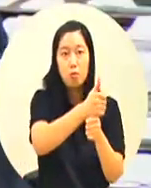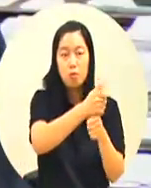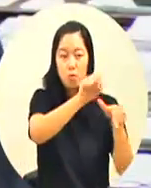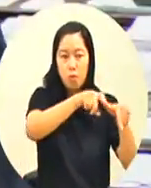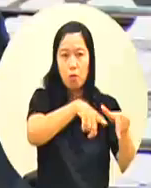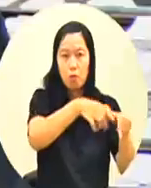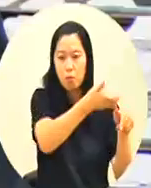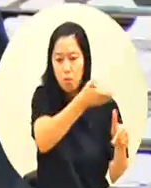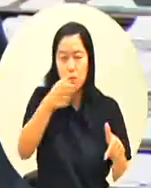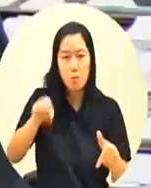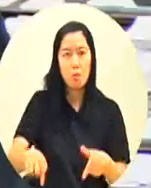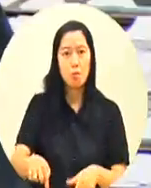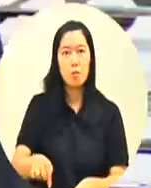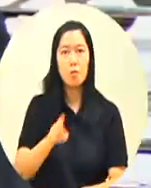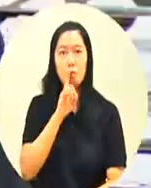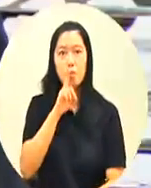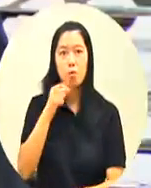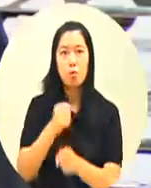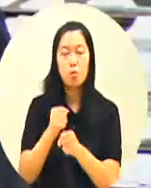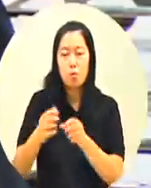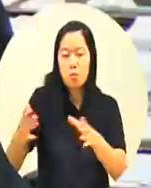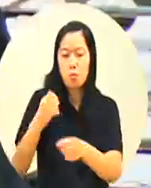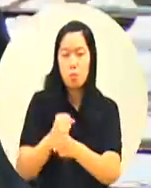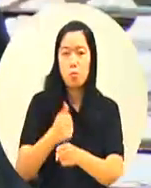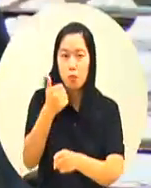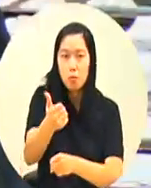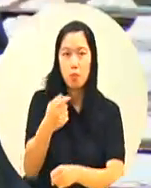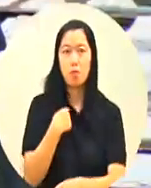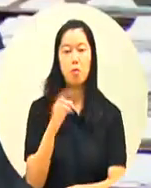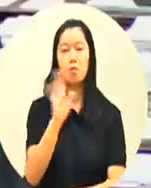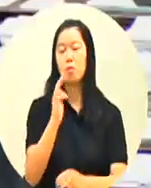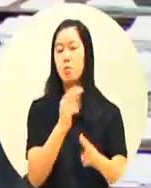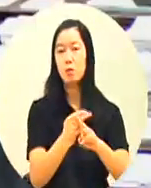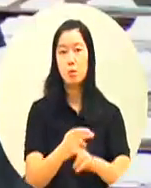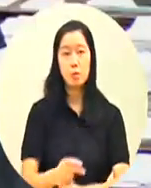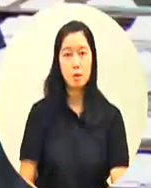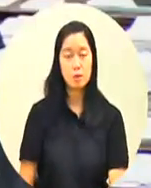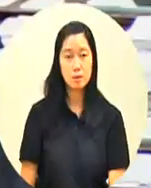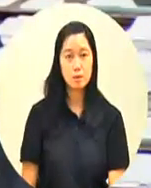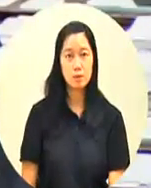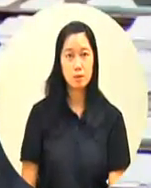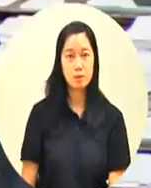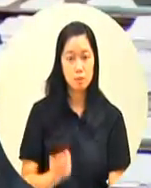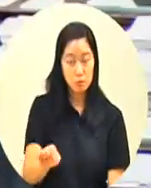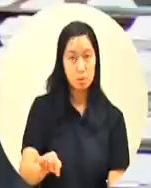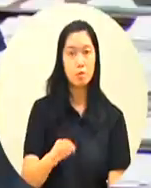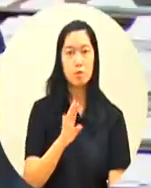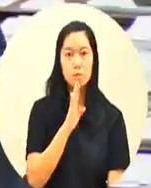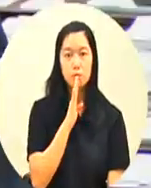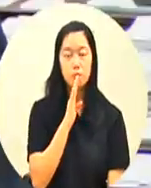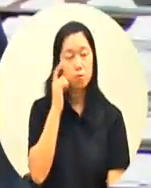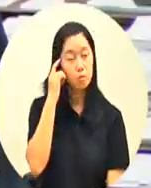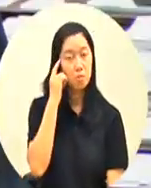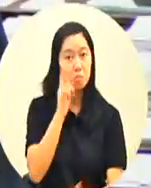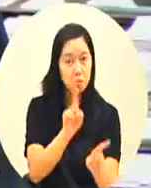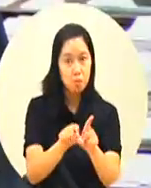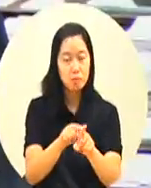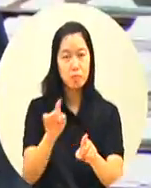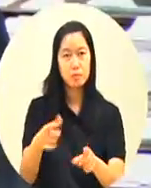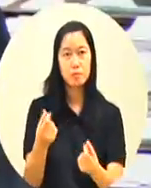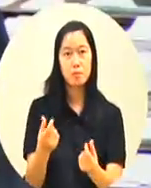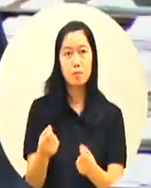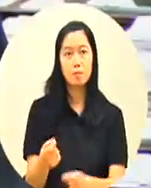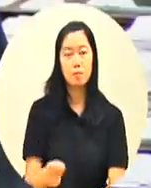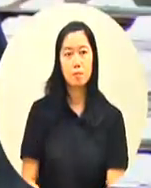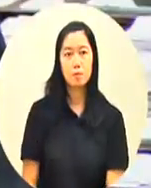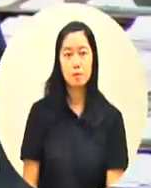跟我们讲说你要在这里你能做得多好，我不相信了。我想其实这个原则我们很同意，而且这个当然有边际效应，就